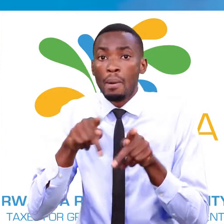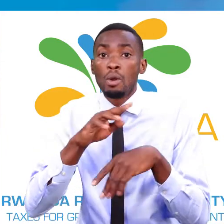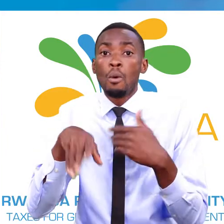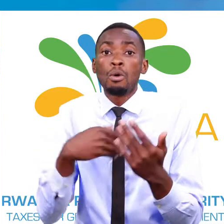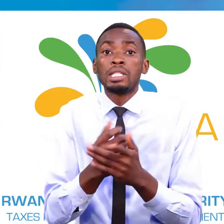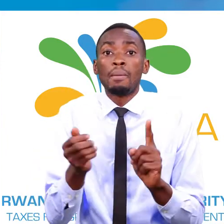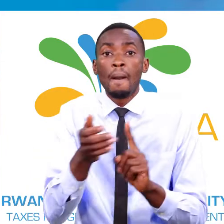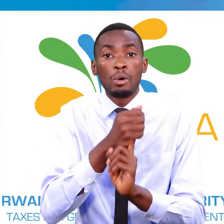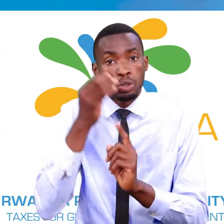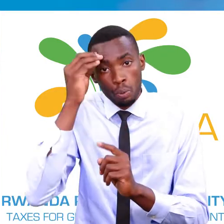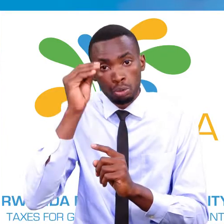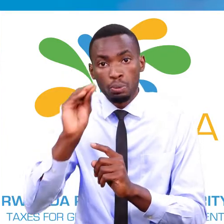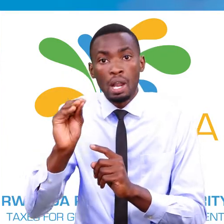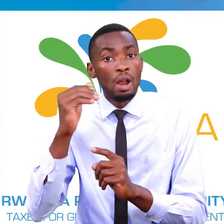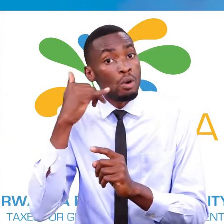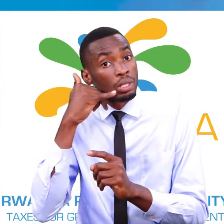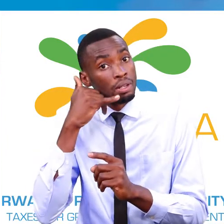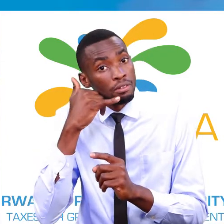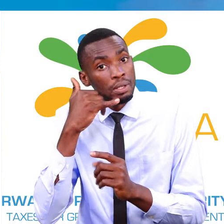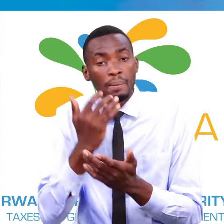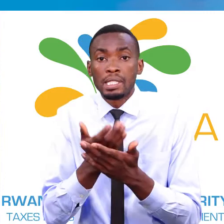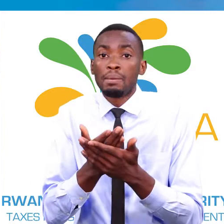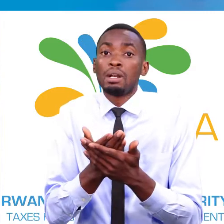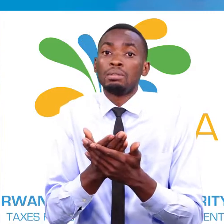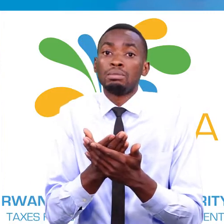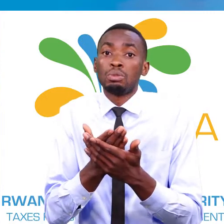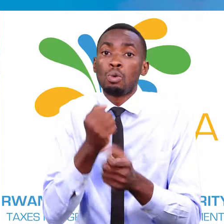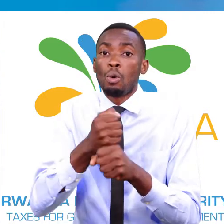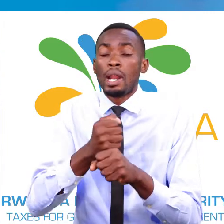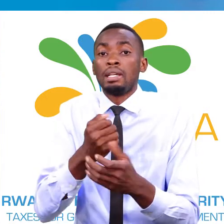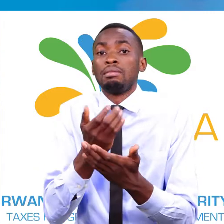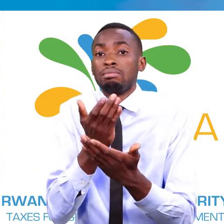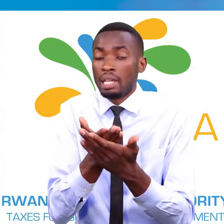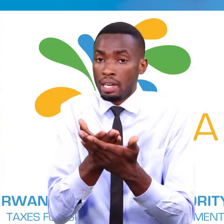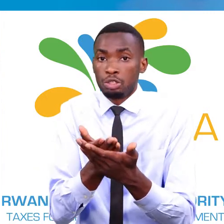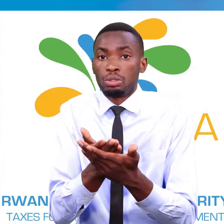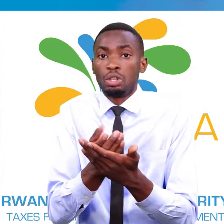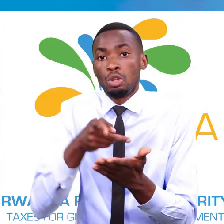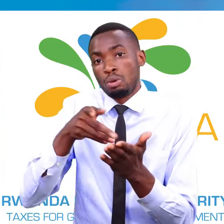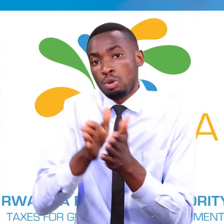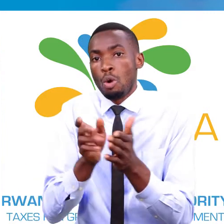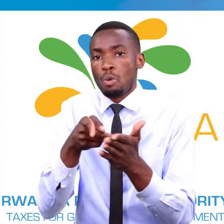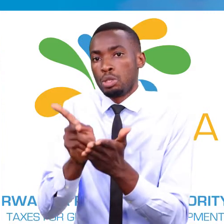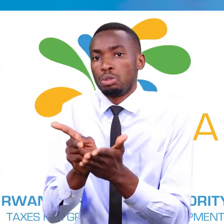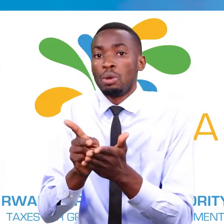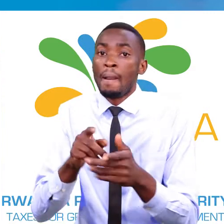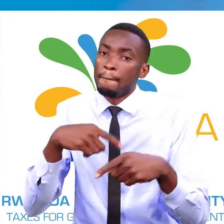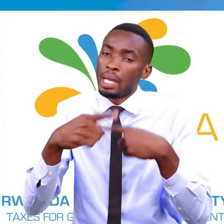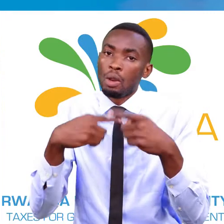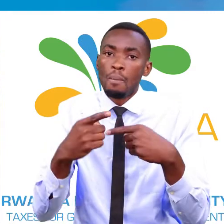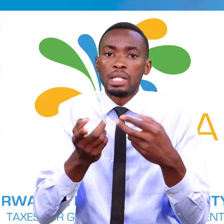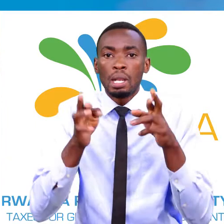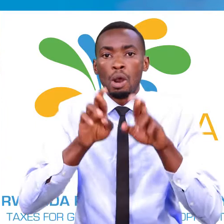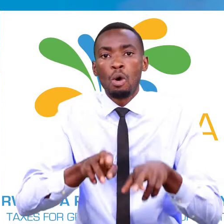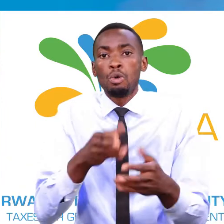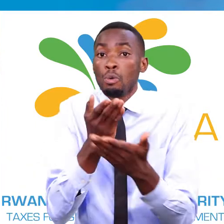abantu benshi babonye mesaje zibamenyesha ko banditswe kubasabwa kumenyekanisha no kwishyura. Ubwo rero byarakomeje habaho no